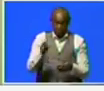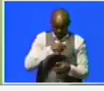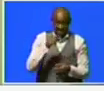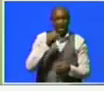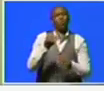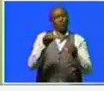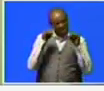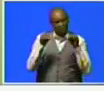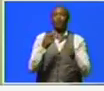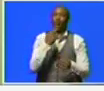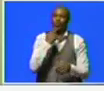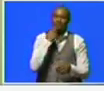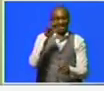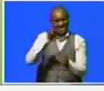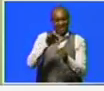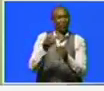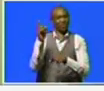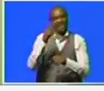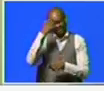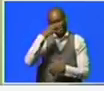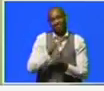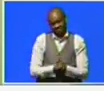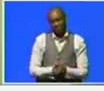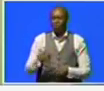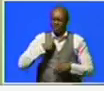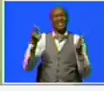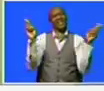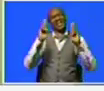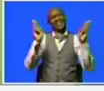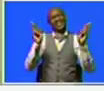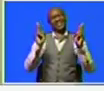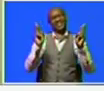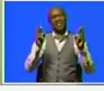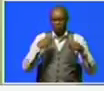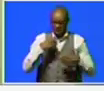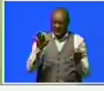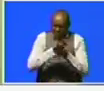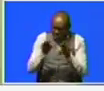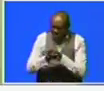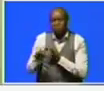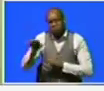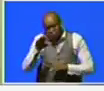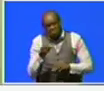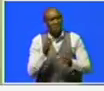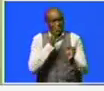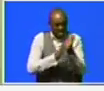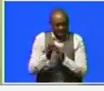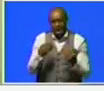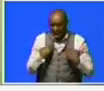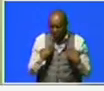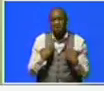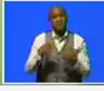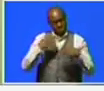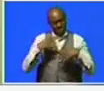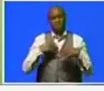election day on Tuesday and we are ready. We have looked at all scenarios. We have the